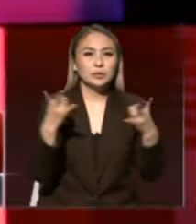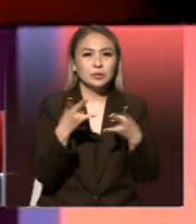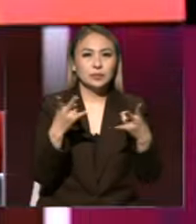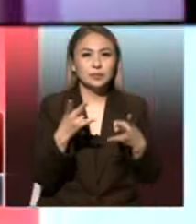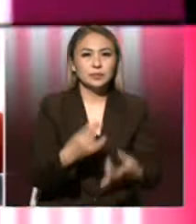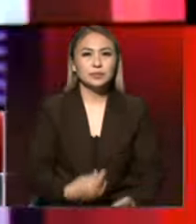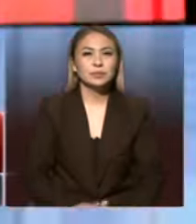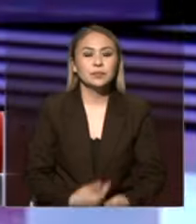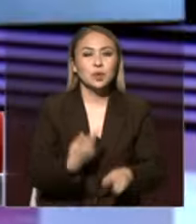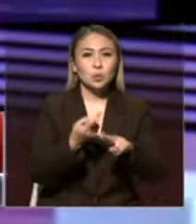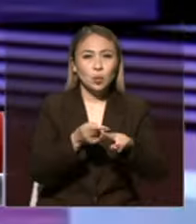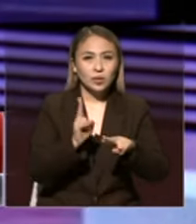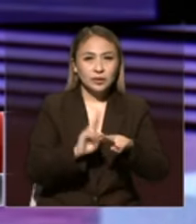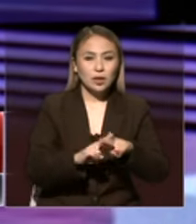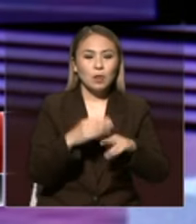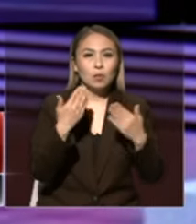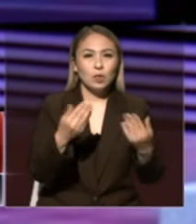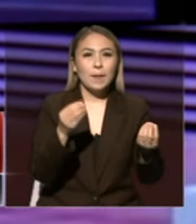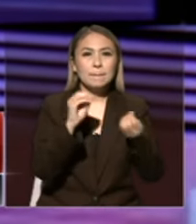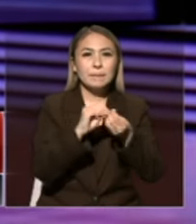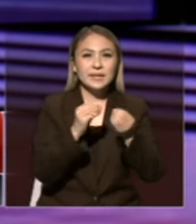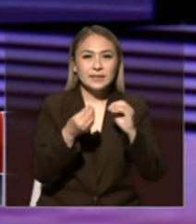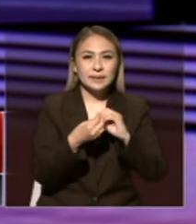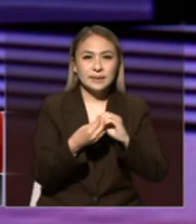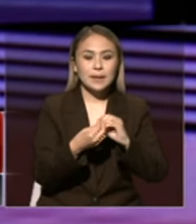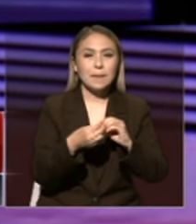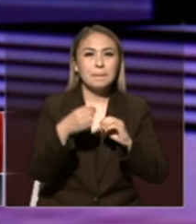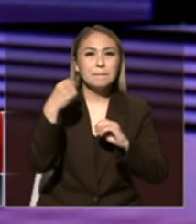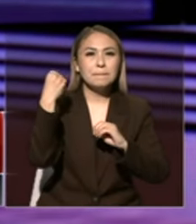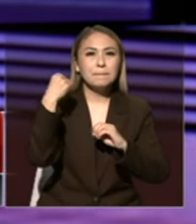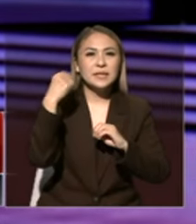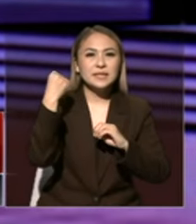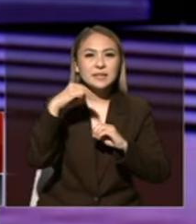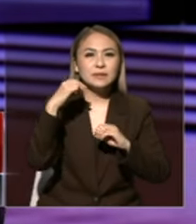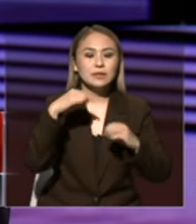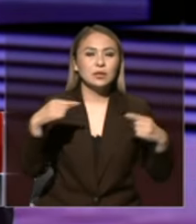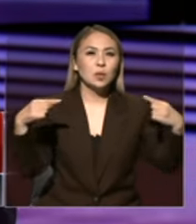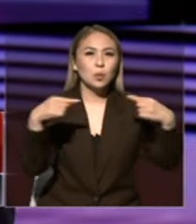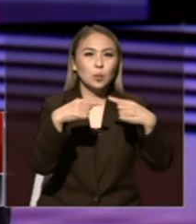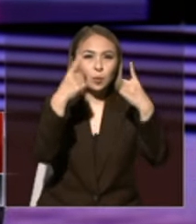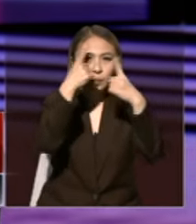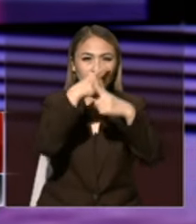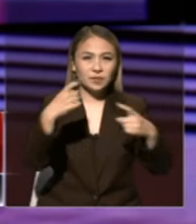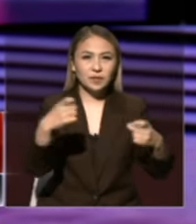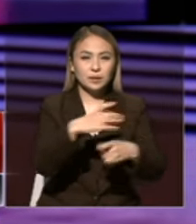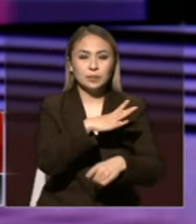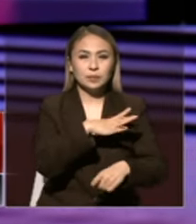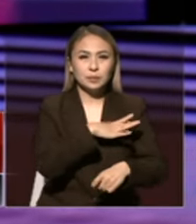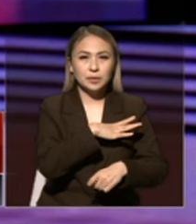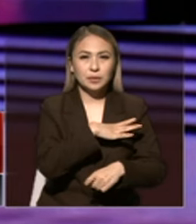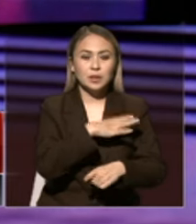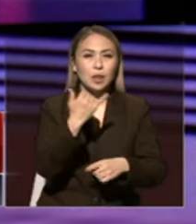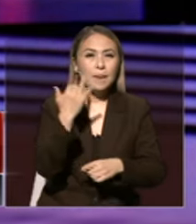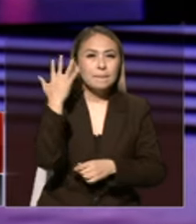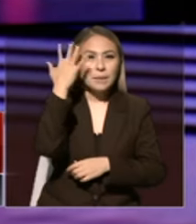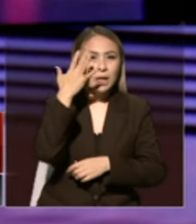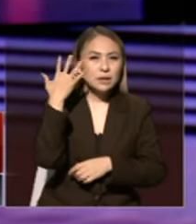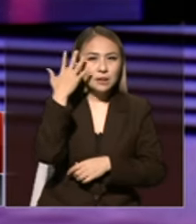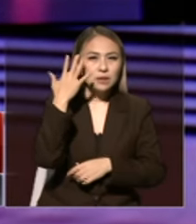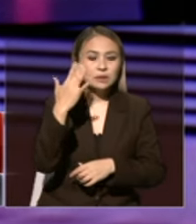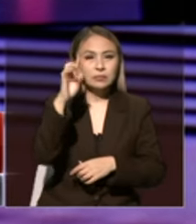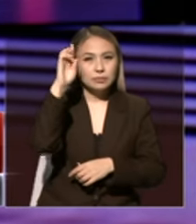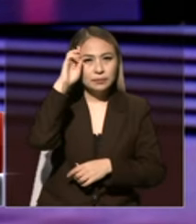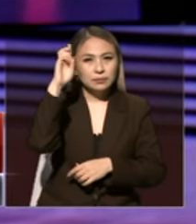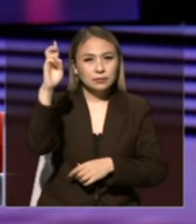арттырамыз? Сондықтан бұл мәселені президент өте дер кезінде көтеріп отыр. Енді мақсат